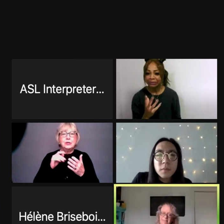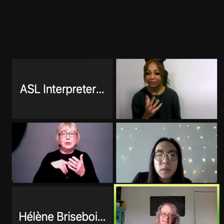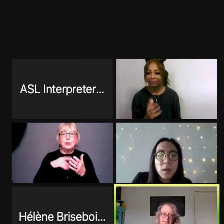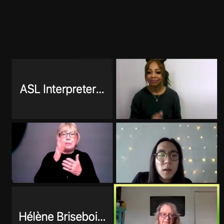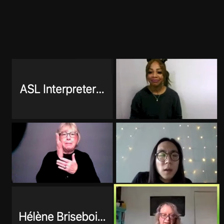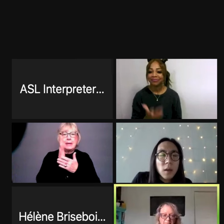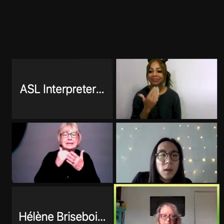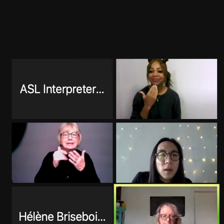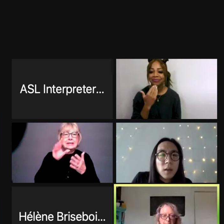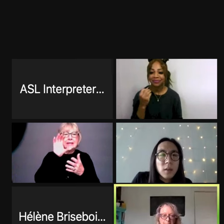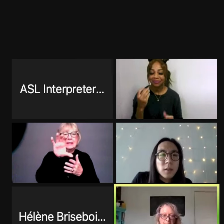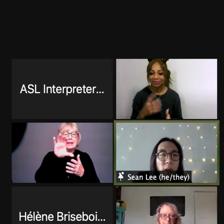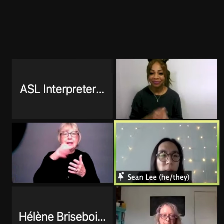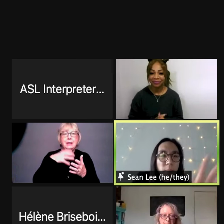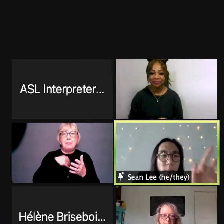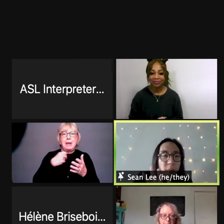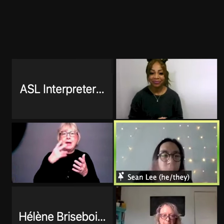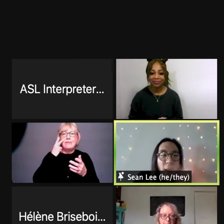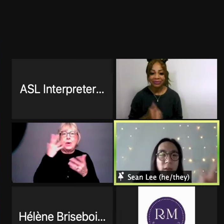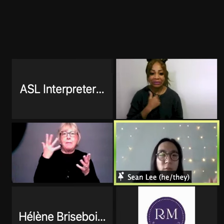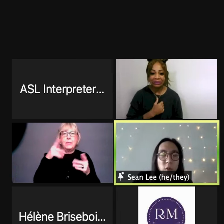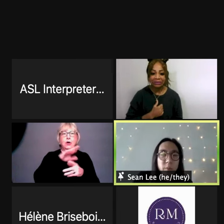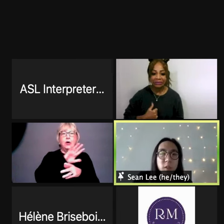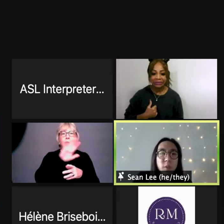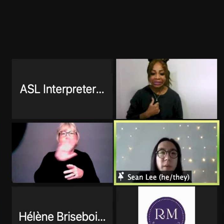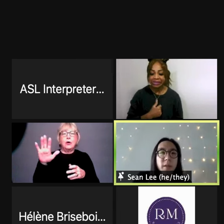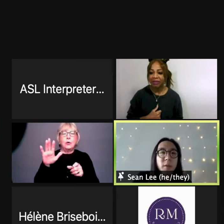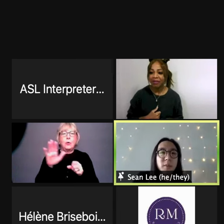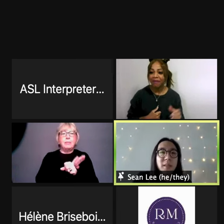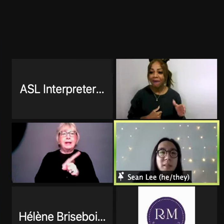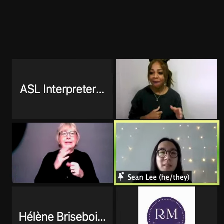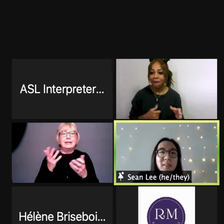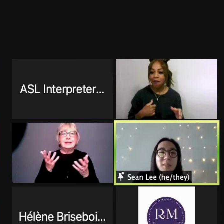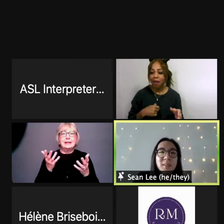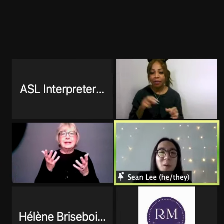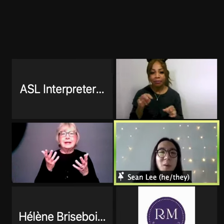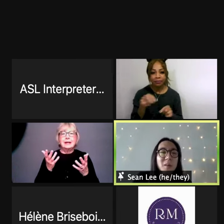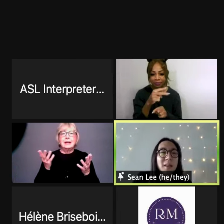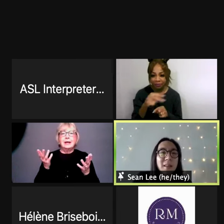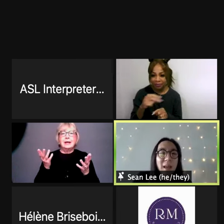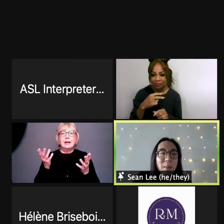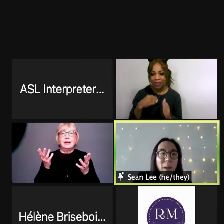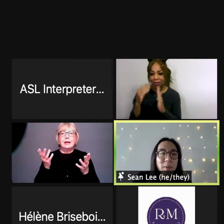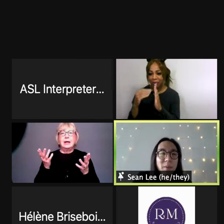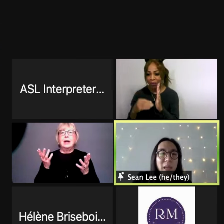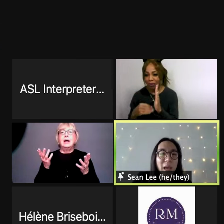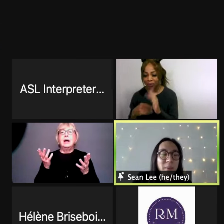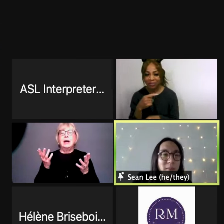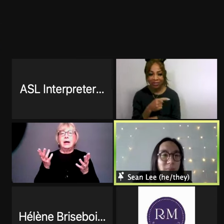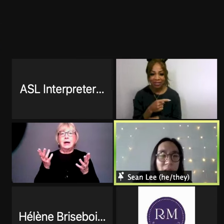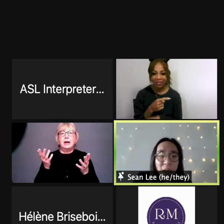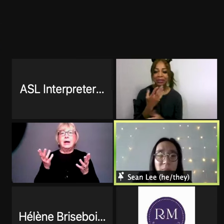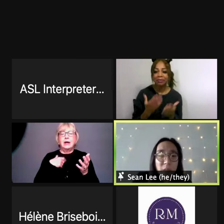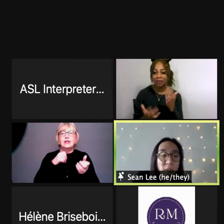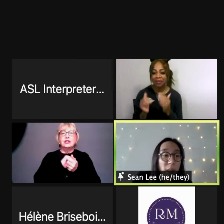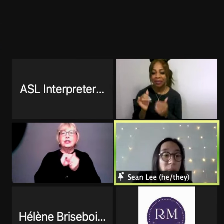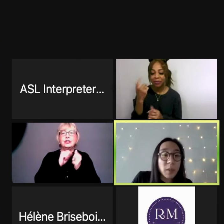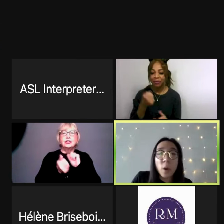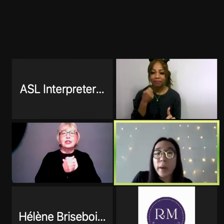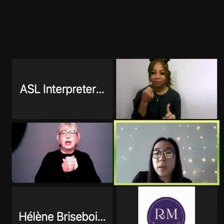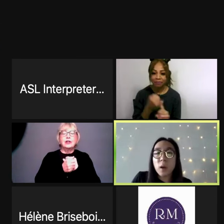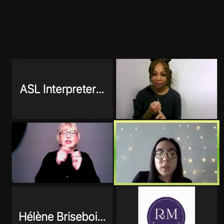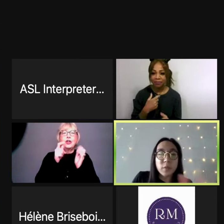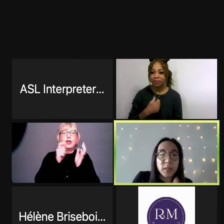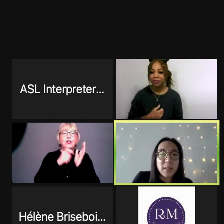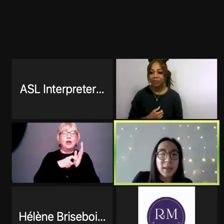complètement blanc. Voilà, c'est réglé. Merci. C'est parce que j'alterne entre l'écran et mes notes. Alors, c'est